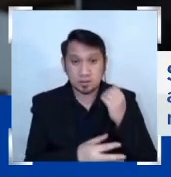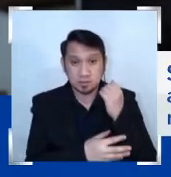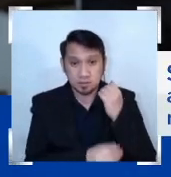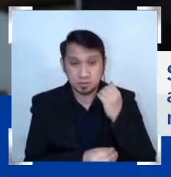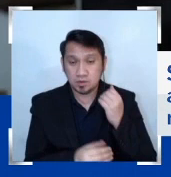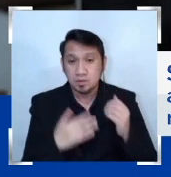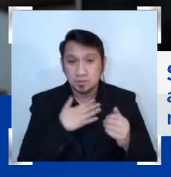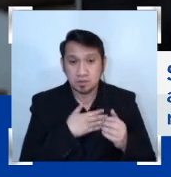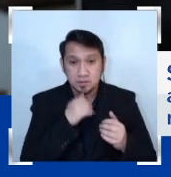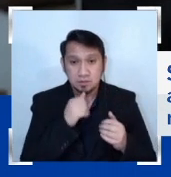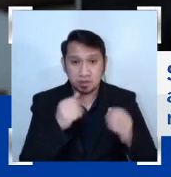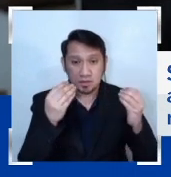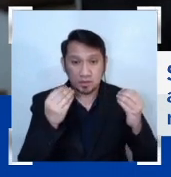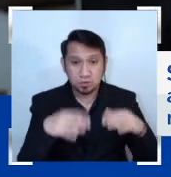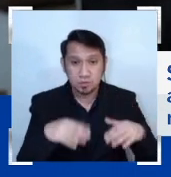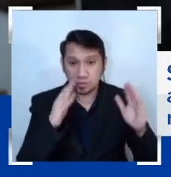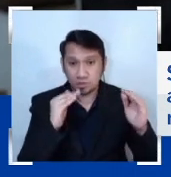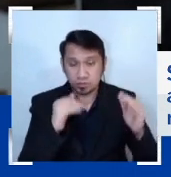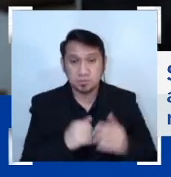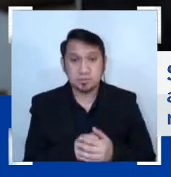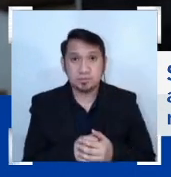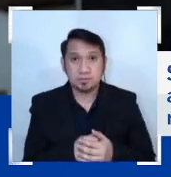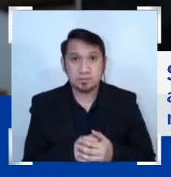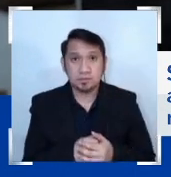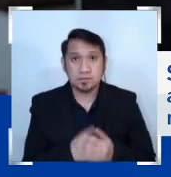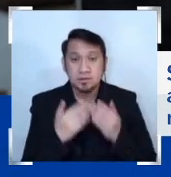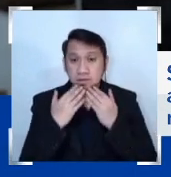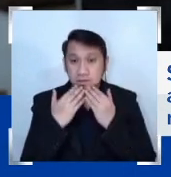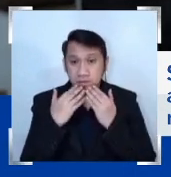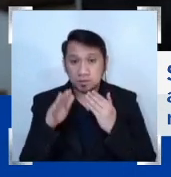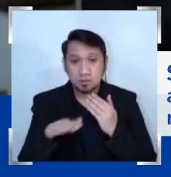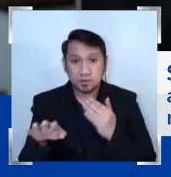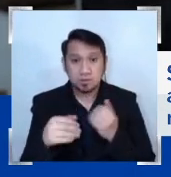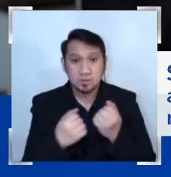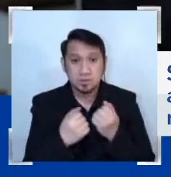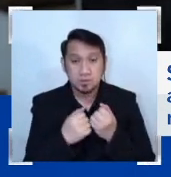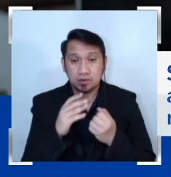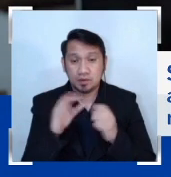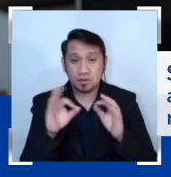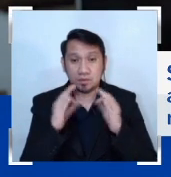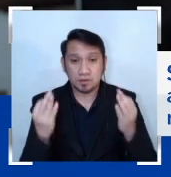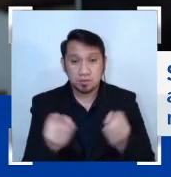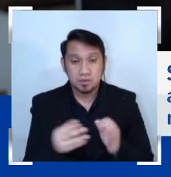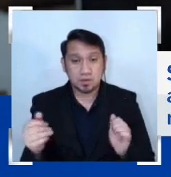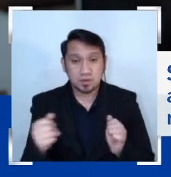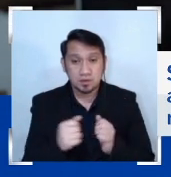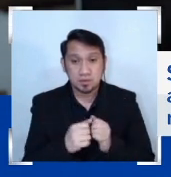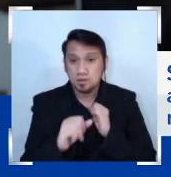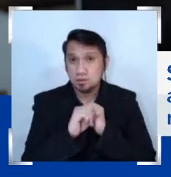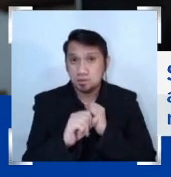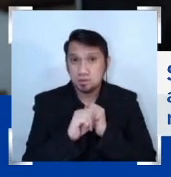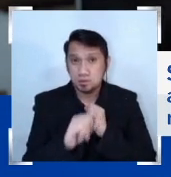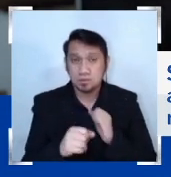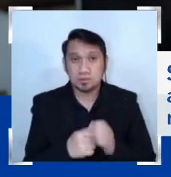pag-asa. Nagpasalamat ang senador sa kanyang mga taga-suporta at kanyang pamilya na nakasama niya sa kanyang kampanya.